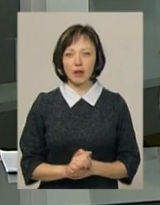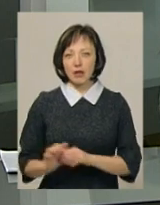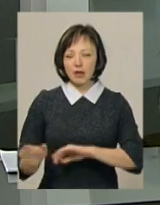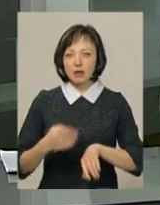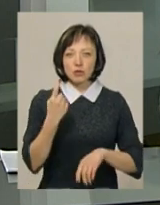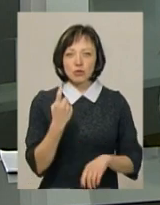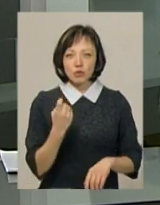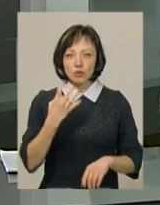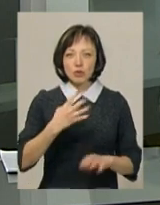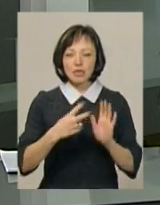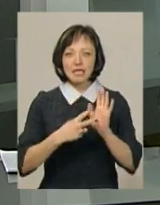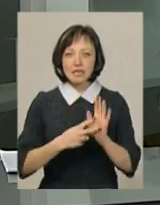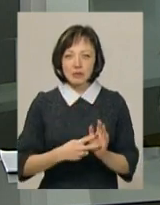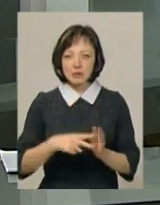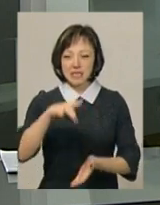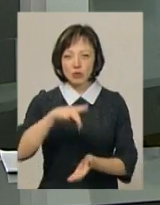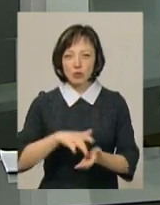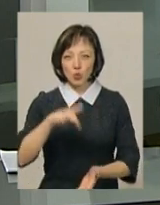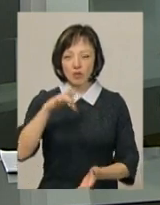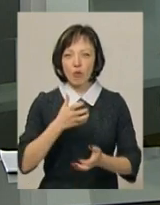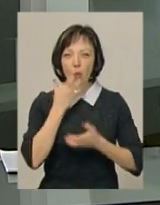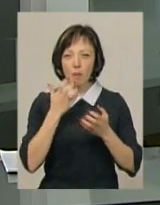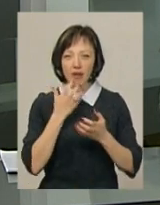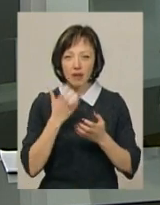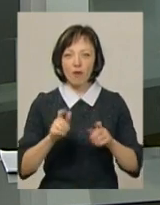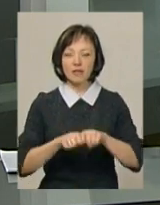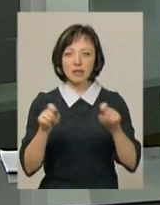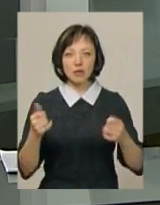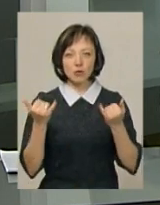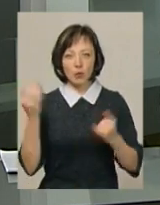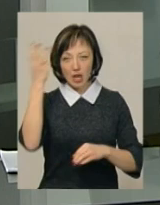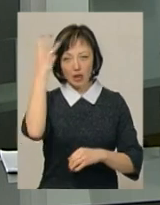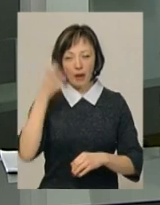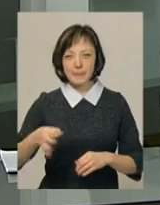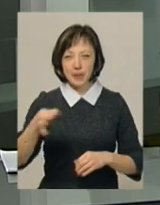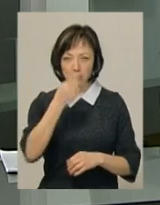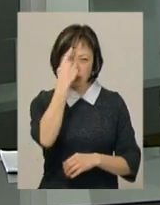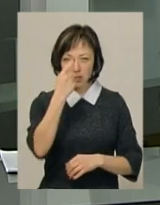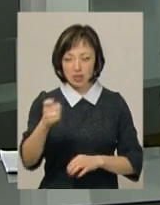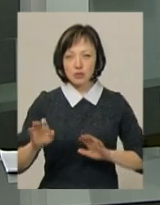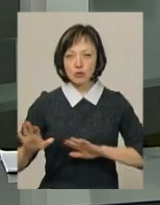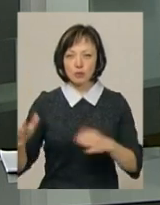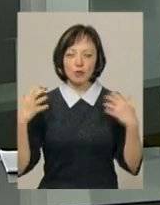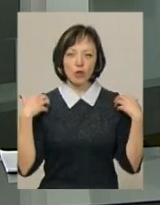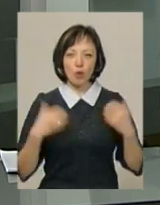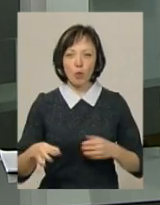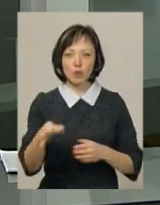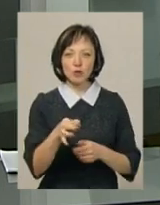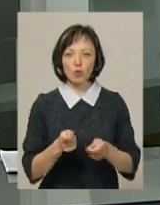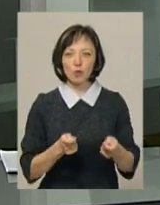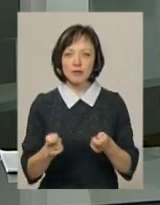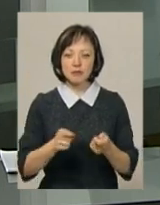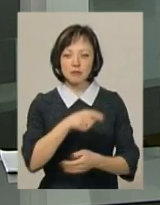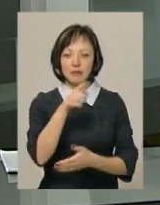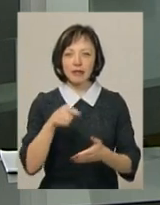147 стаціонарних пунктів обігріву відкрили сьогодні на Хмельниччині. Про це повідомив заступник начальника обласного управління з питань цивільного